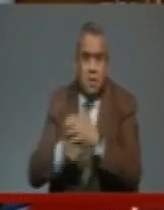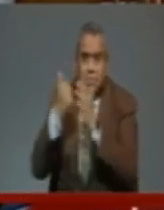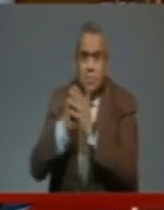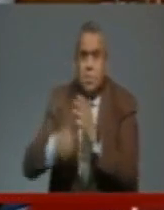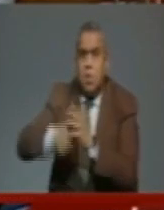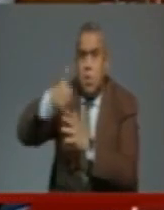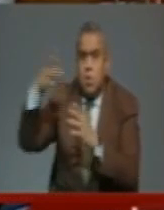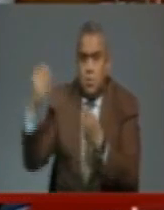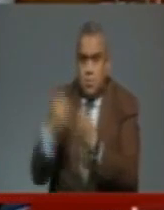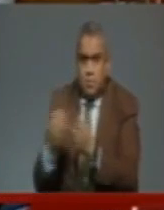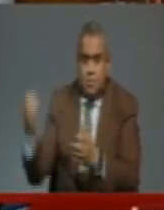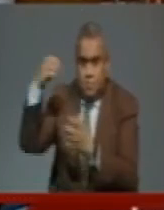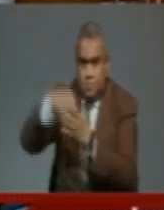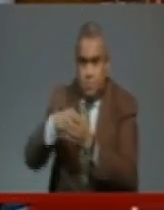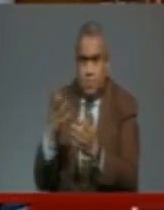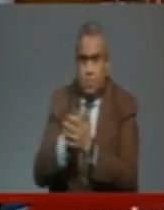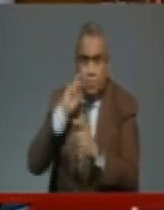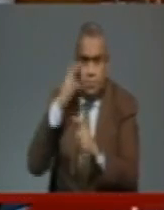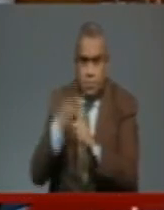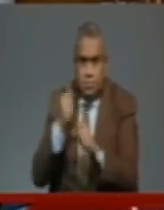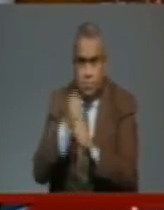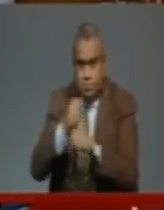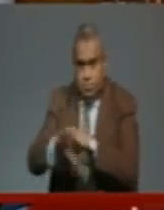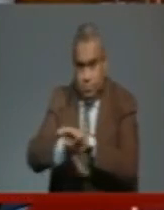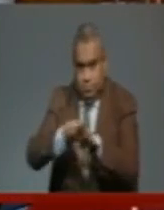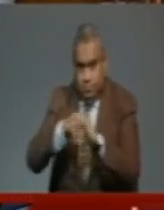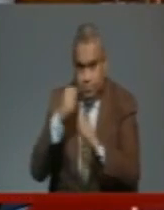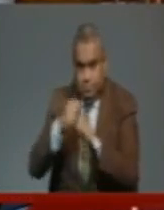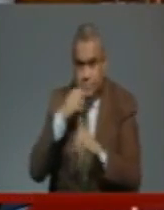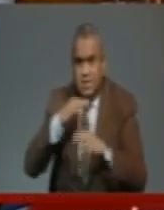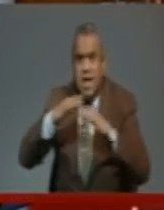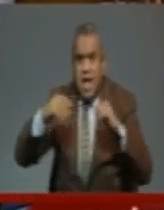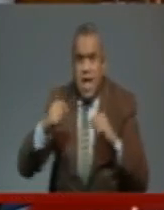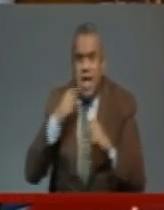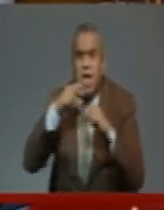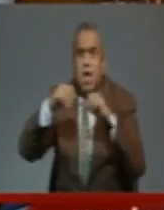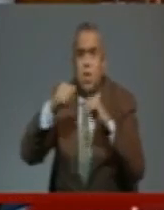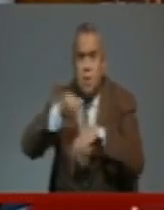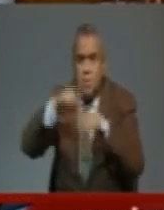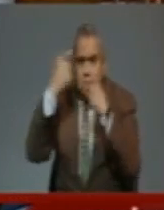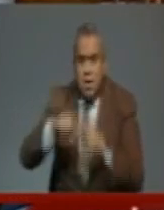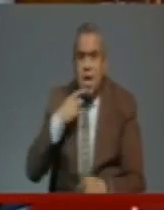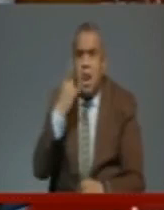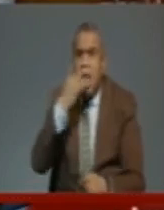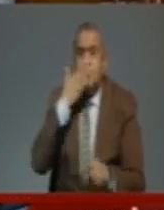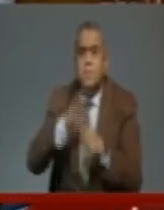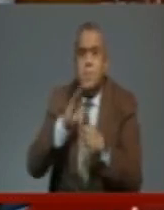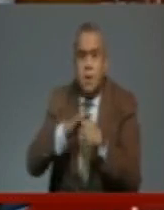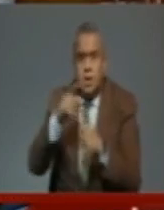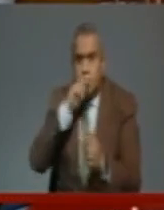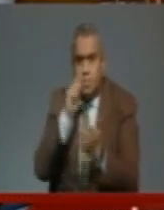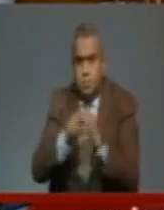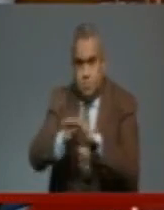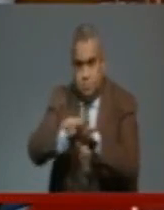معانا، وبدانا في تنفيذ المينا الجاف في العاشر من رمضان. دلوقتي يا فندم بننفذ زي ما حضرتك شايف كده